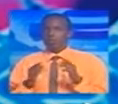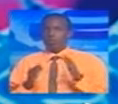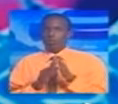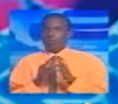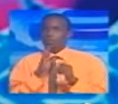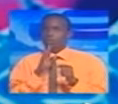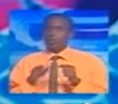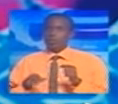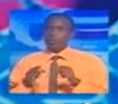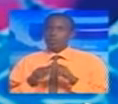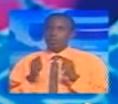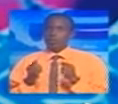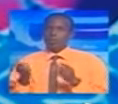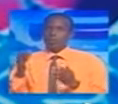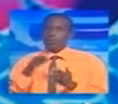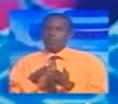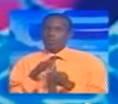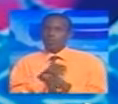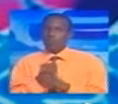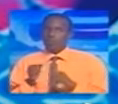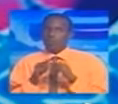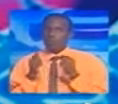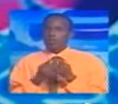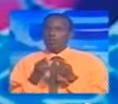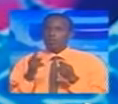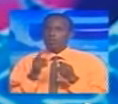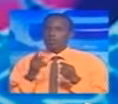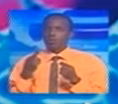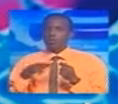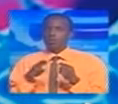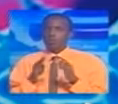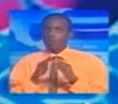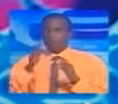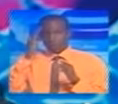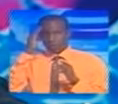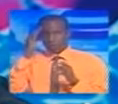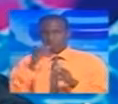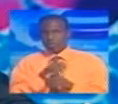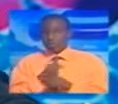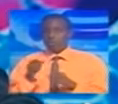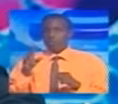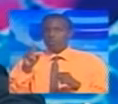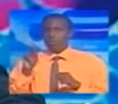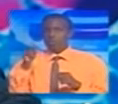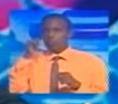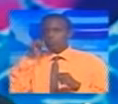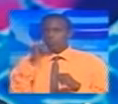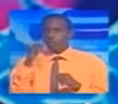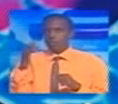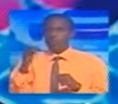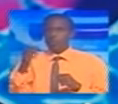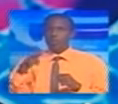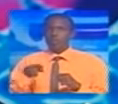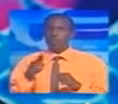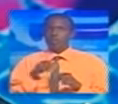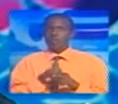la majeure partie des sinistrés a d'ailleurs été installée provisoirement dans les écoles de Balbala. Madame le maire de la ville de Djibouti, Fatima Ousmane